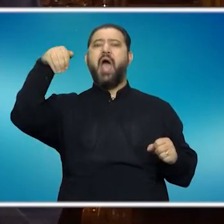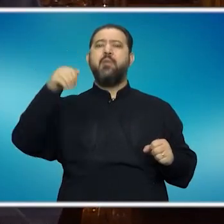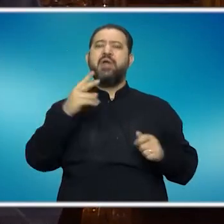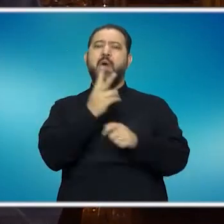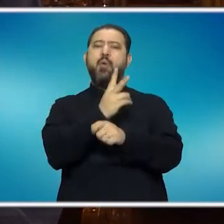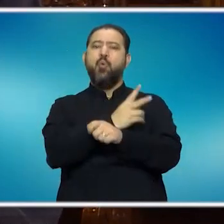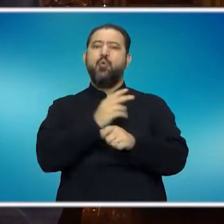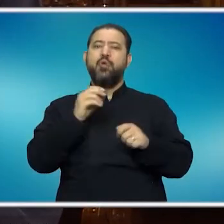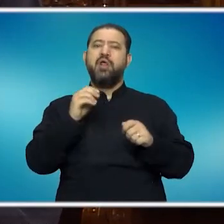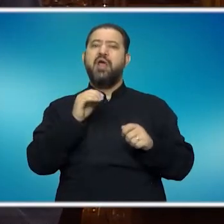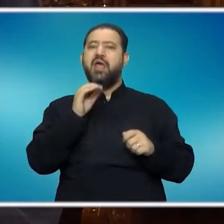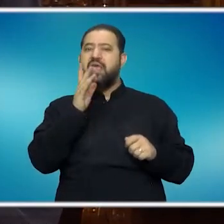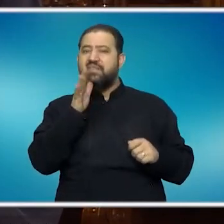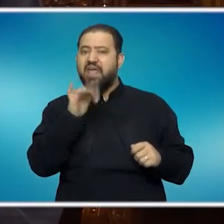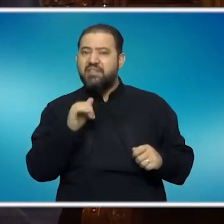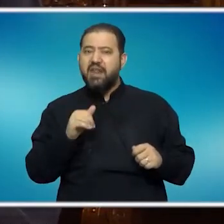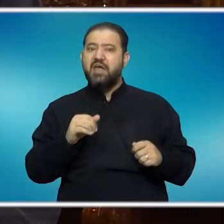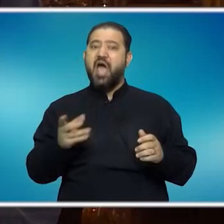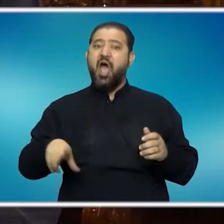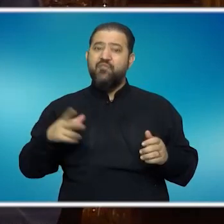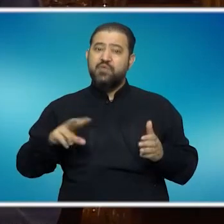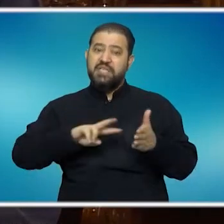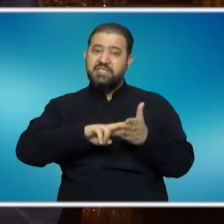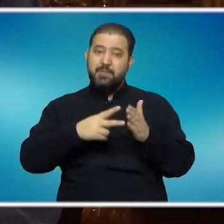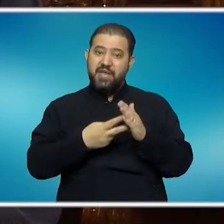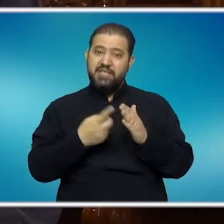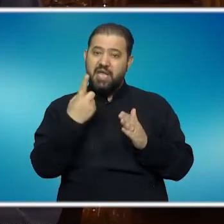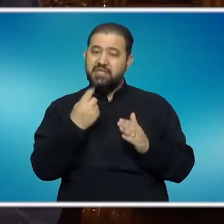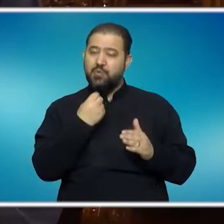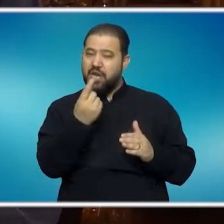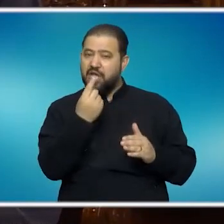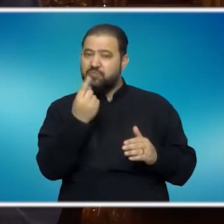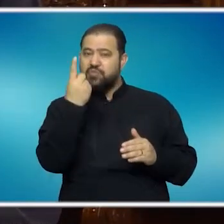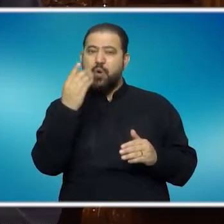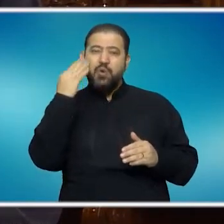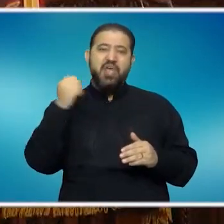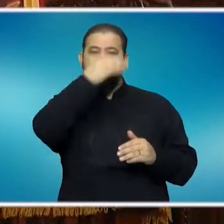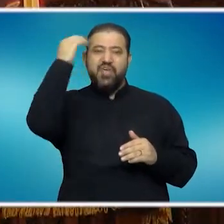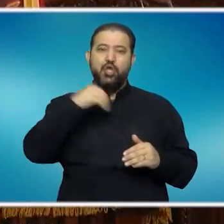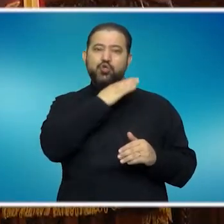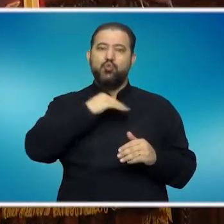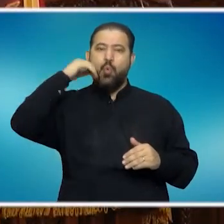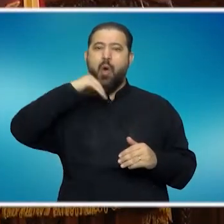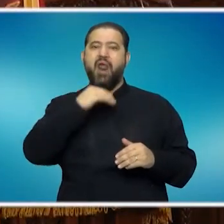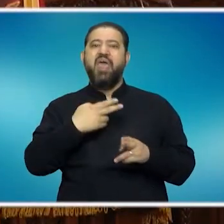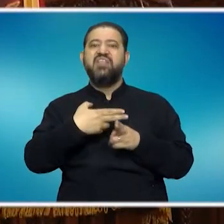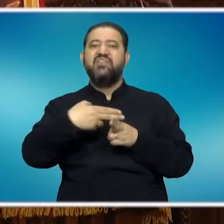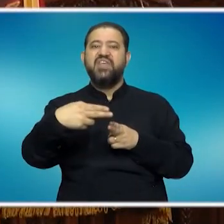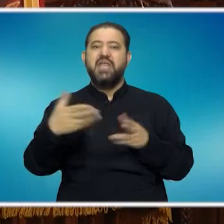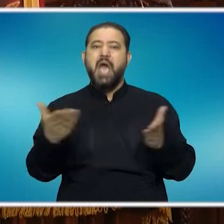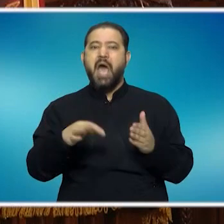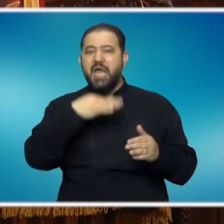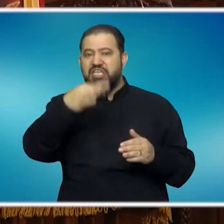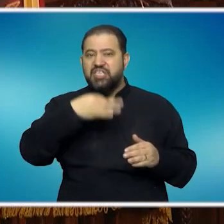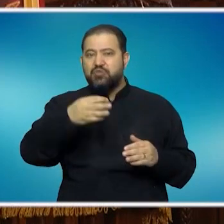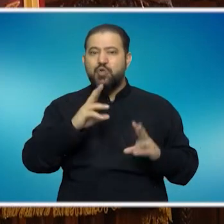poporul ales, a fost ca să se pregătească un răspuns al unei Fecioare Sfinte care să